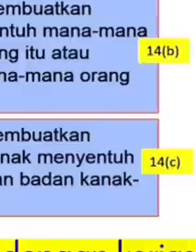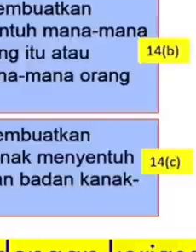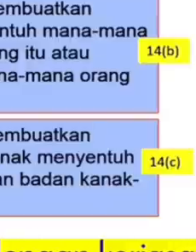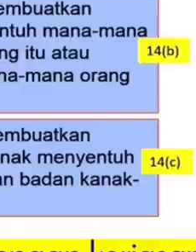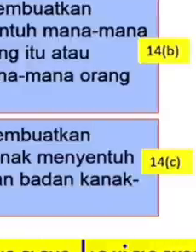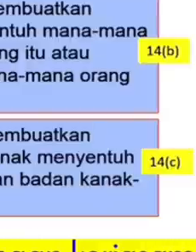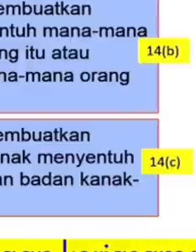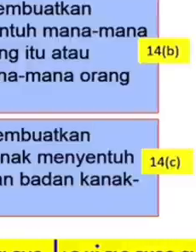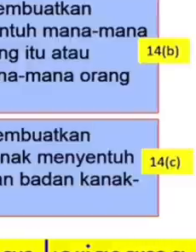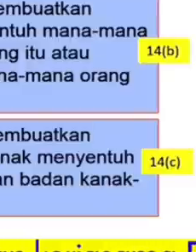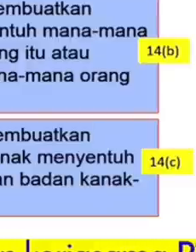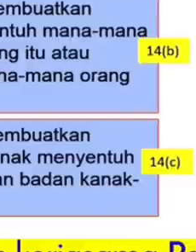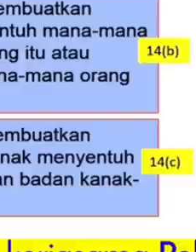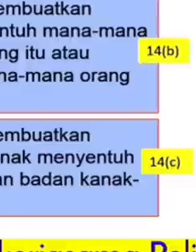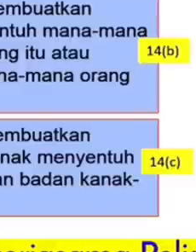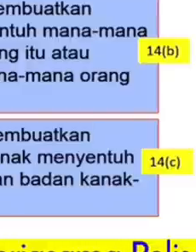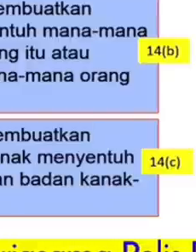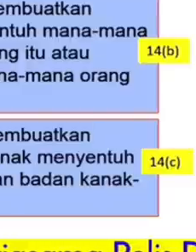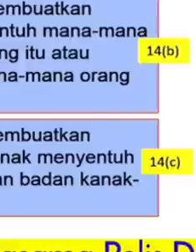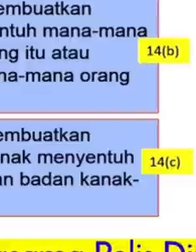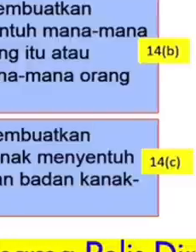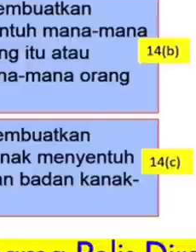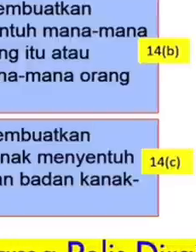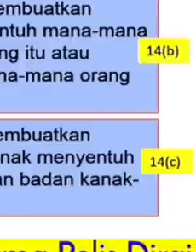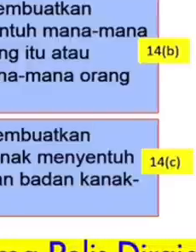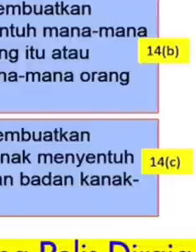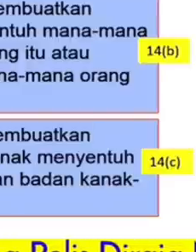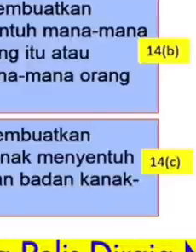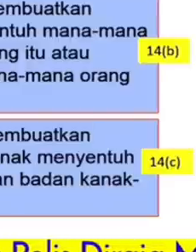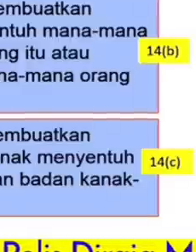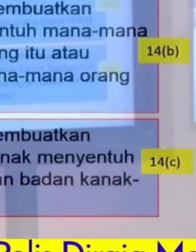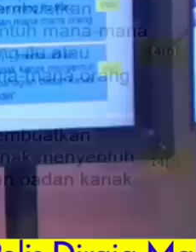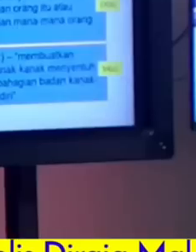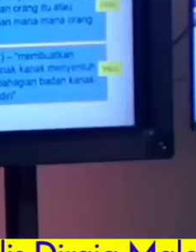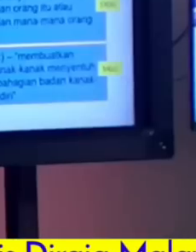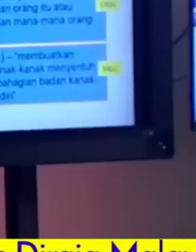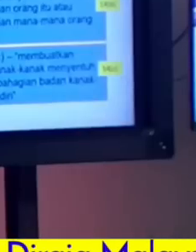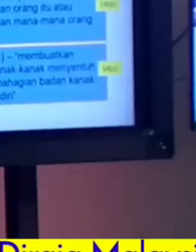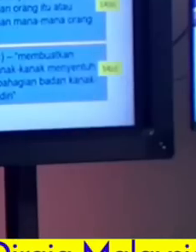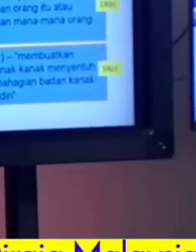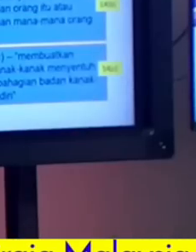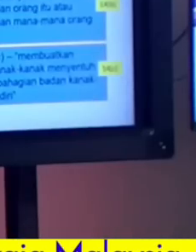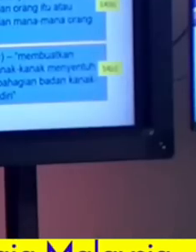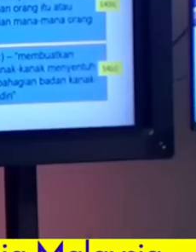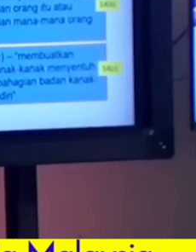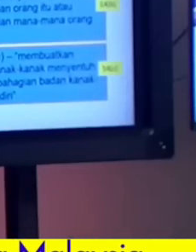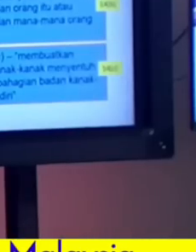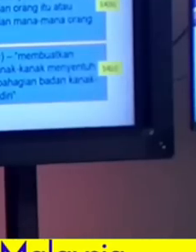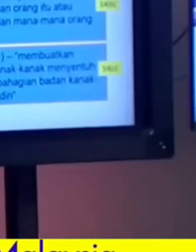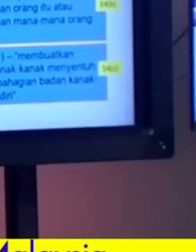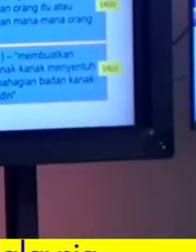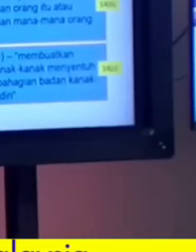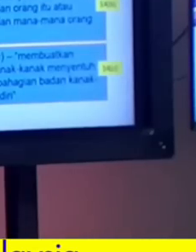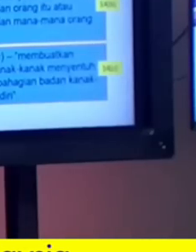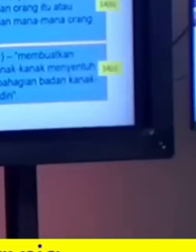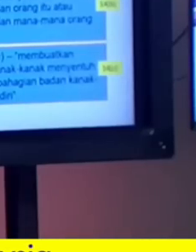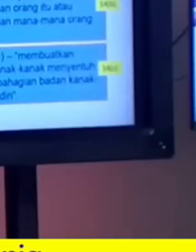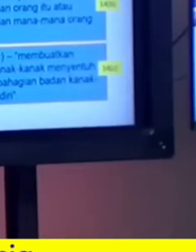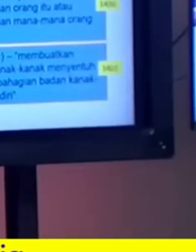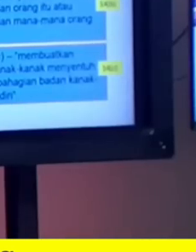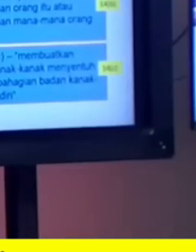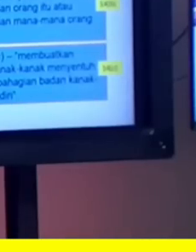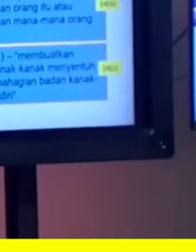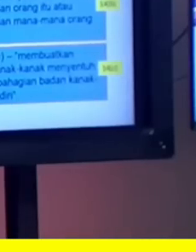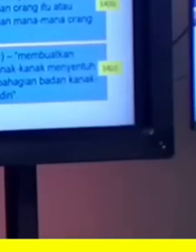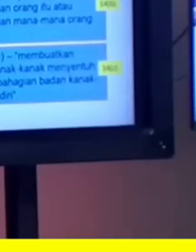kanak-kanak boleh terbagi kepada dua di dalam undang-undang akta 792 yaitu di bawah section